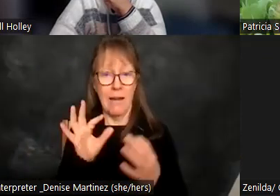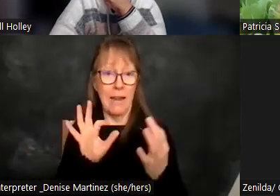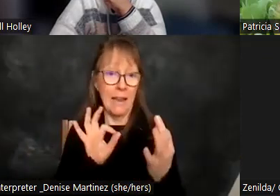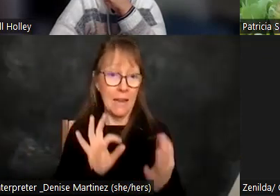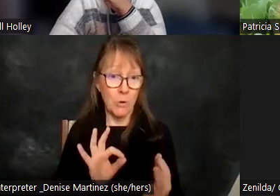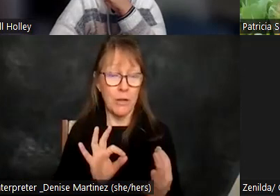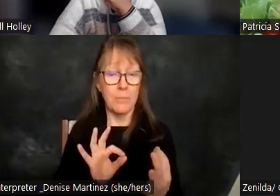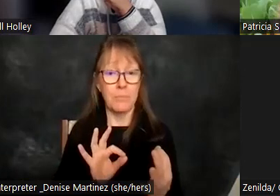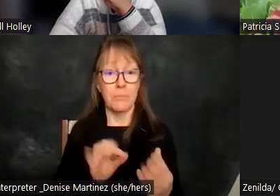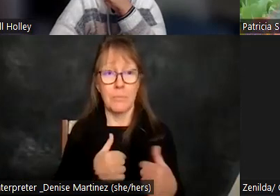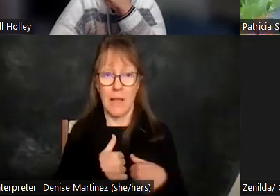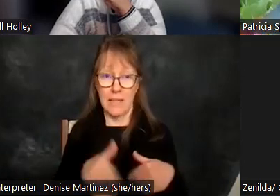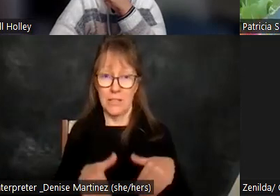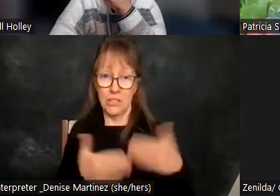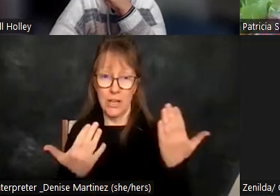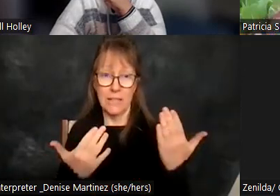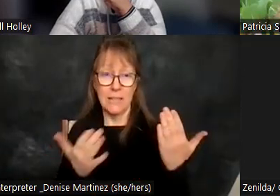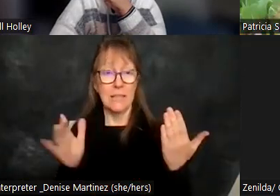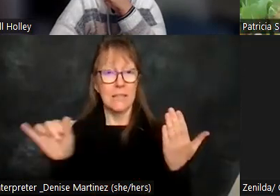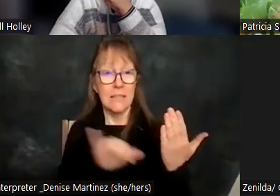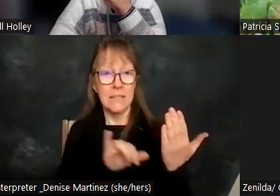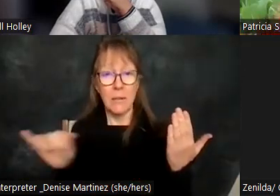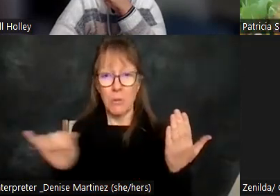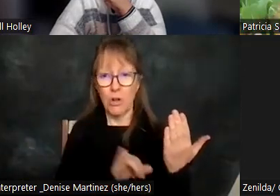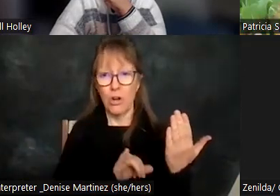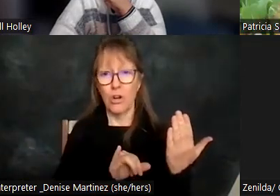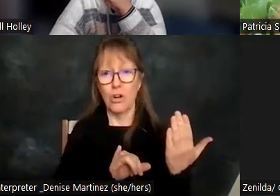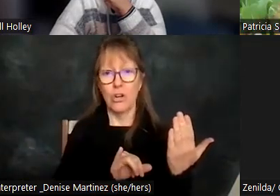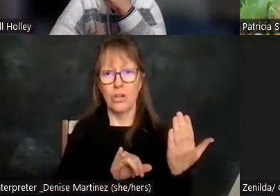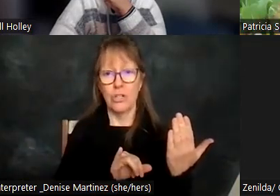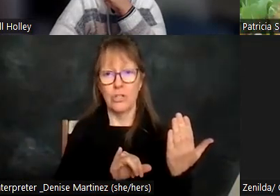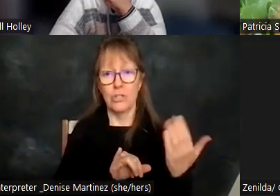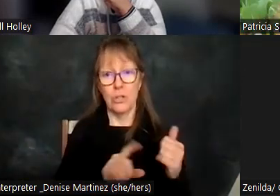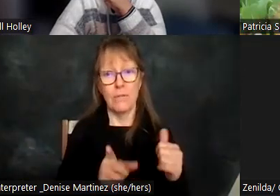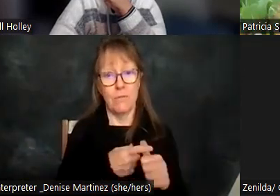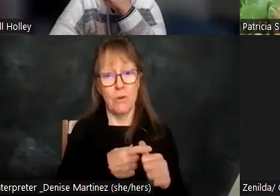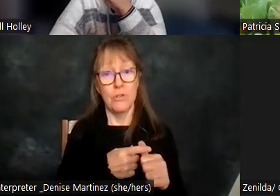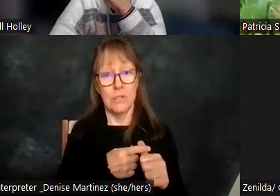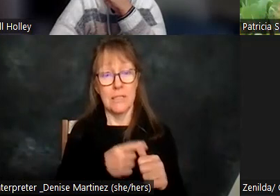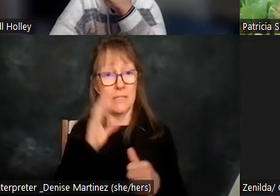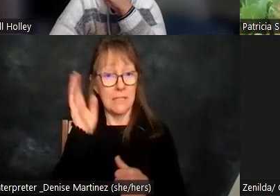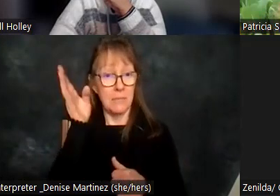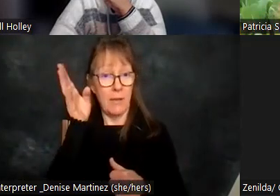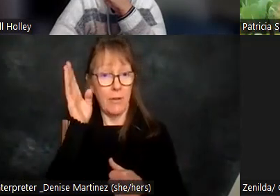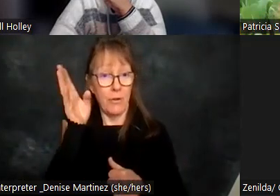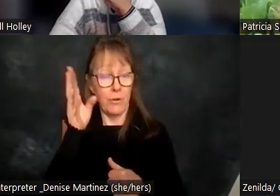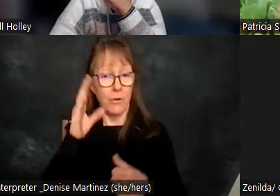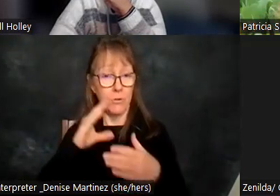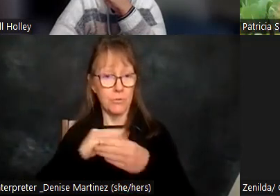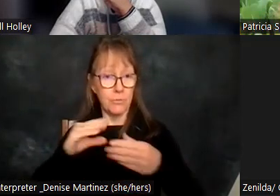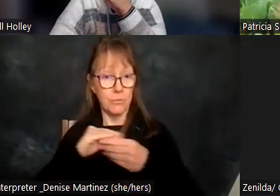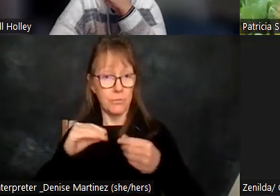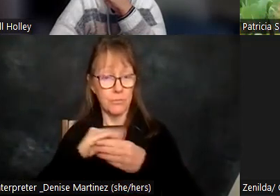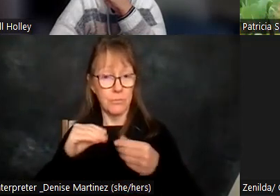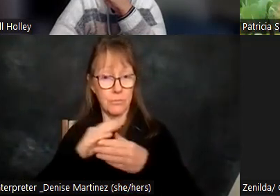would Ça me t'a suggest ajouter, that's me similar t'a to what suggéré the qui first est similaire speaker avec was le saying, is that premier et bagaille mon I